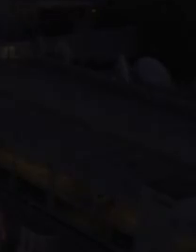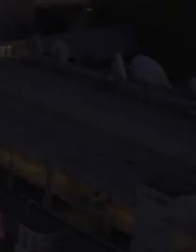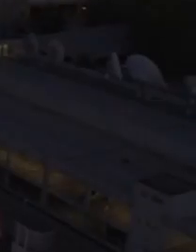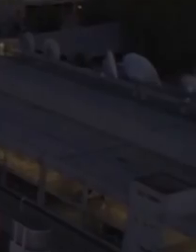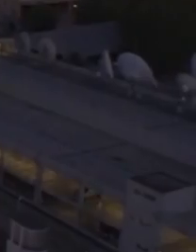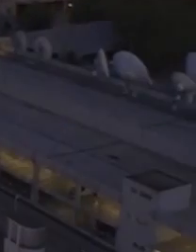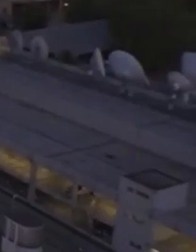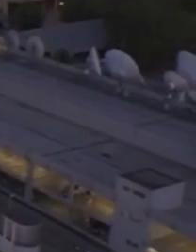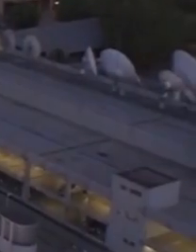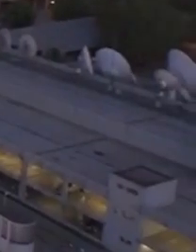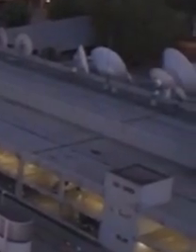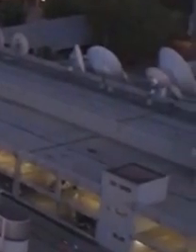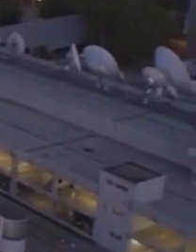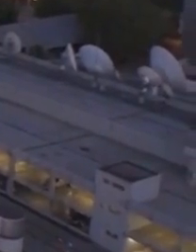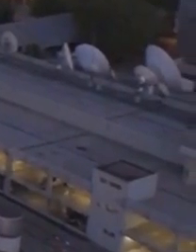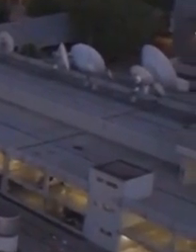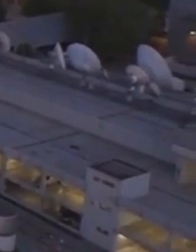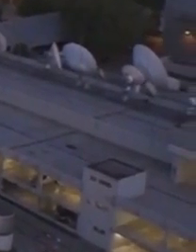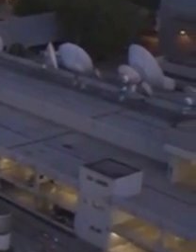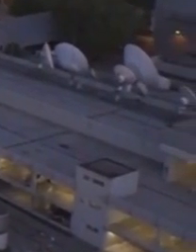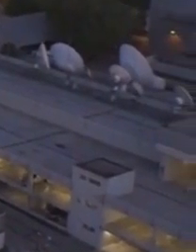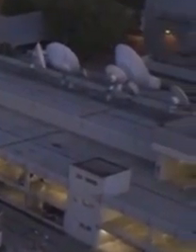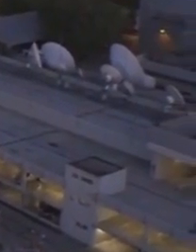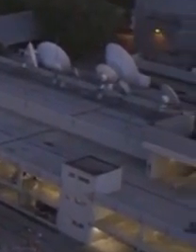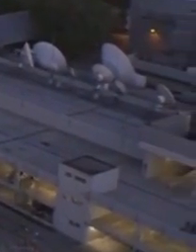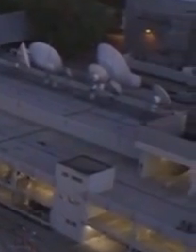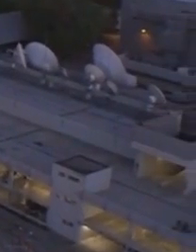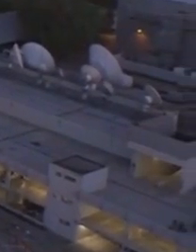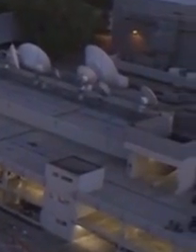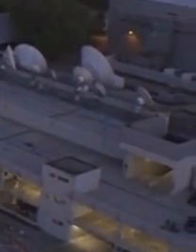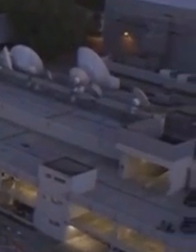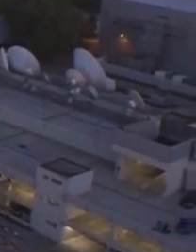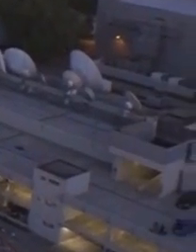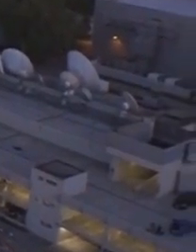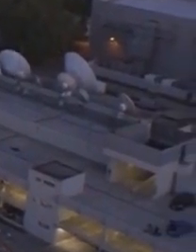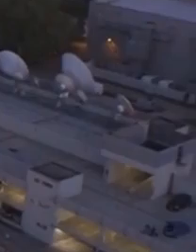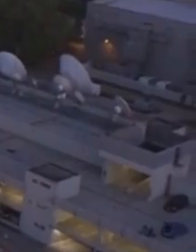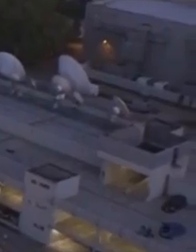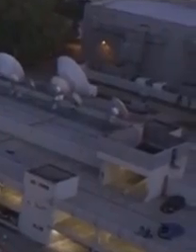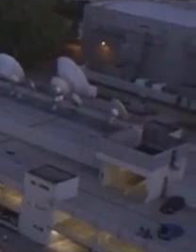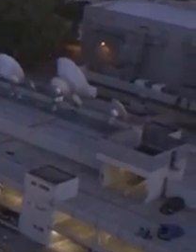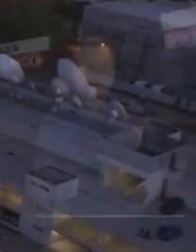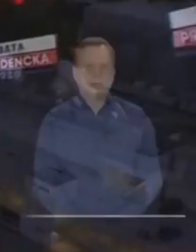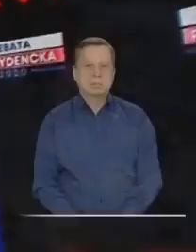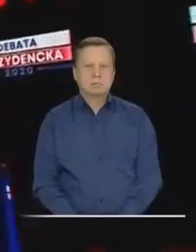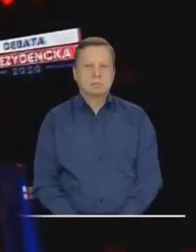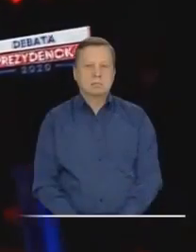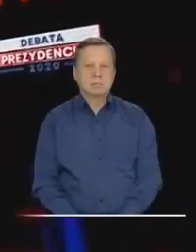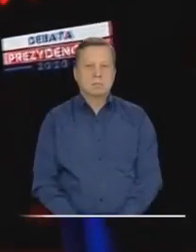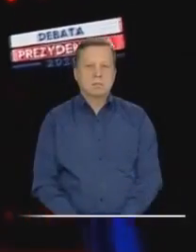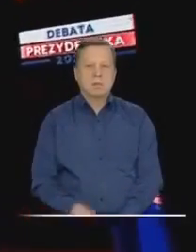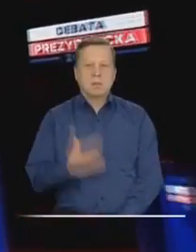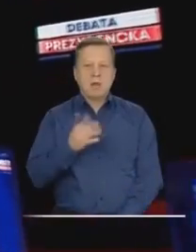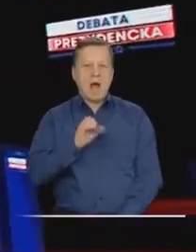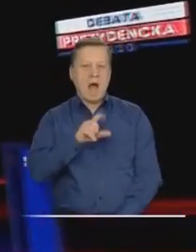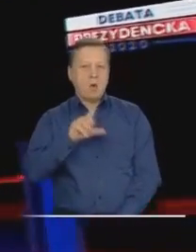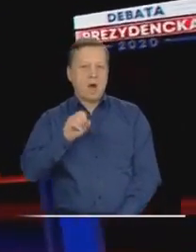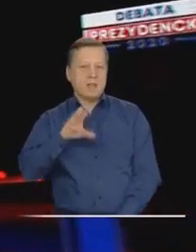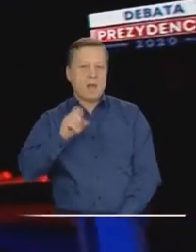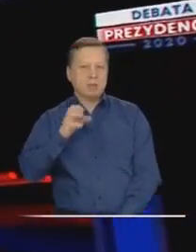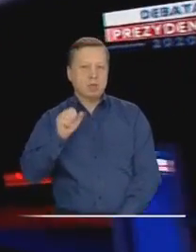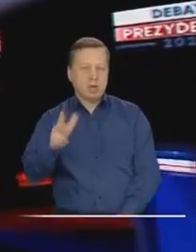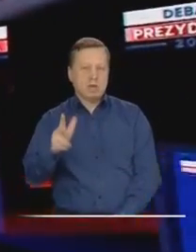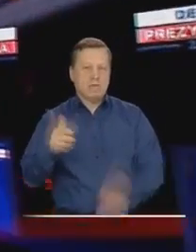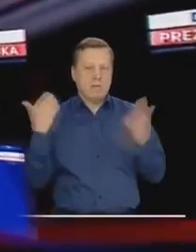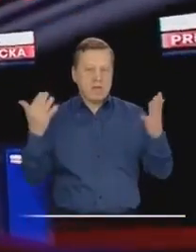szóstego maja 2020 roku w telewizji publicznej odbyła się debata prezydencka michał adamczyk witam państwa przed nami